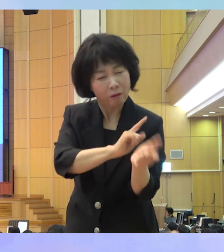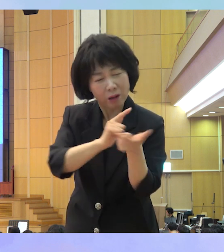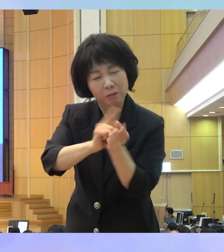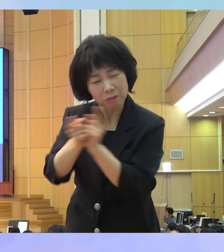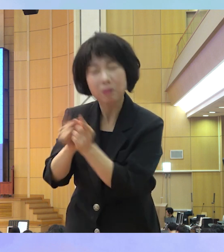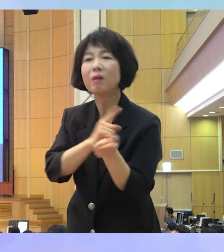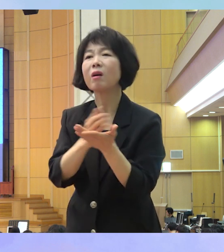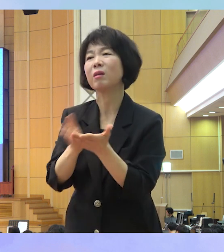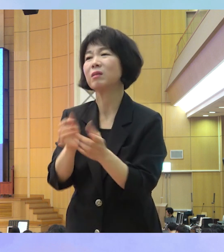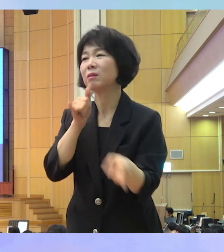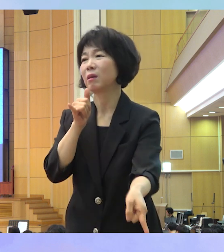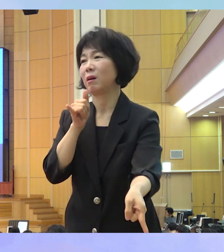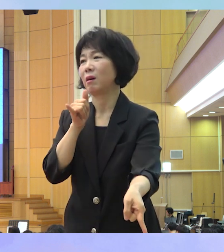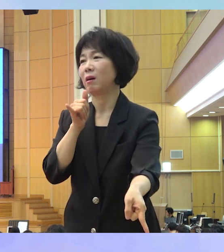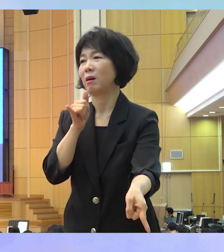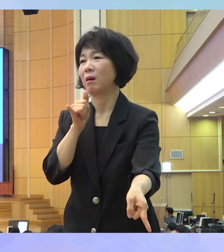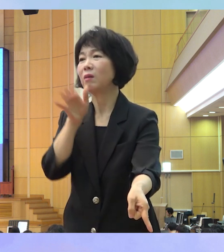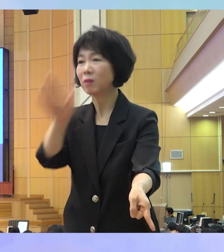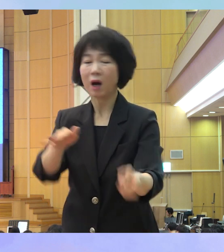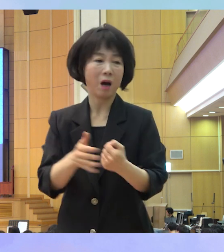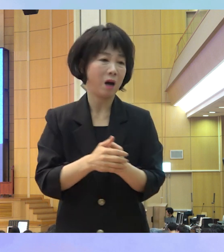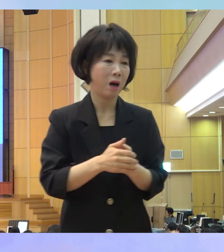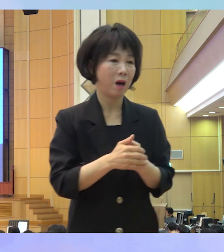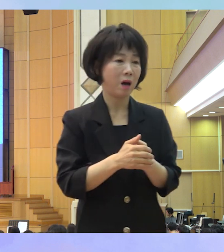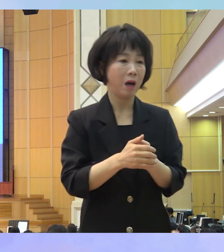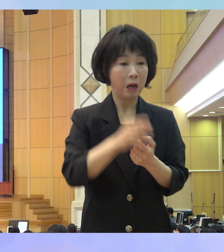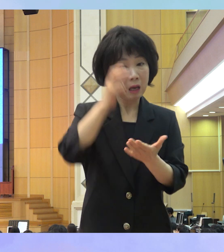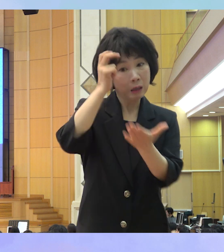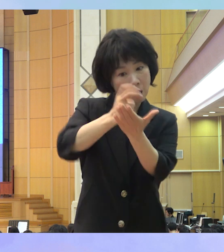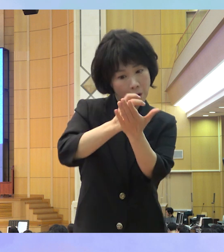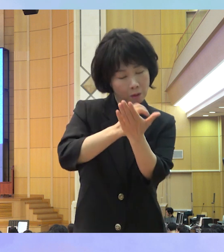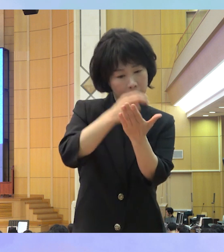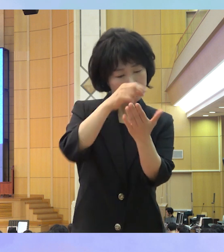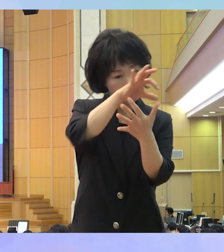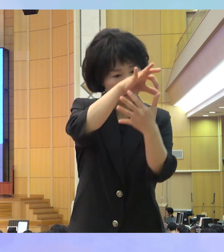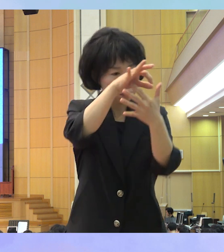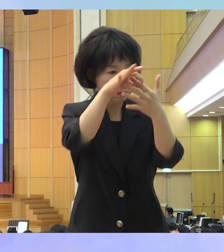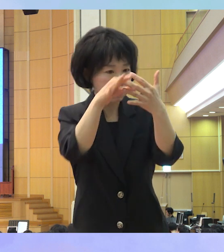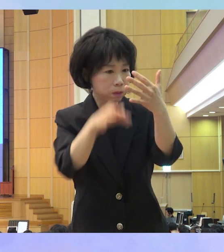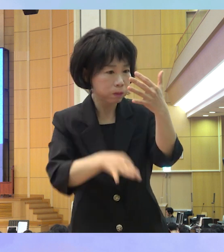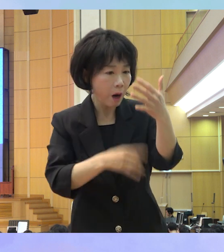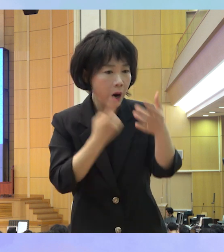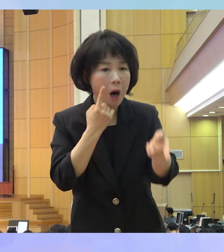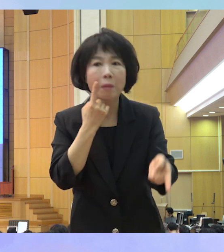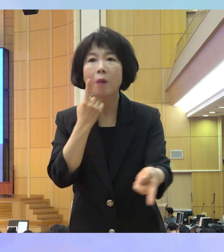등등등 있어요. 그래서 여러분, 이 계명들을 잘 보시면요,